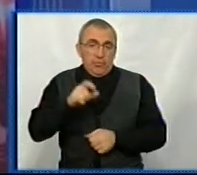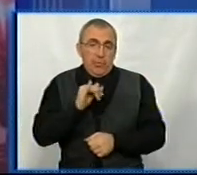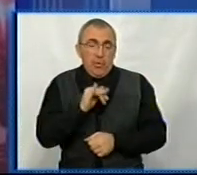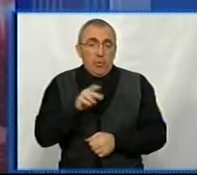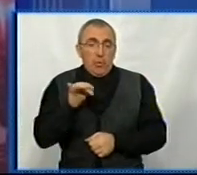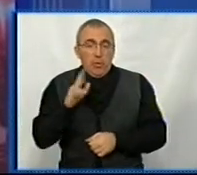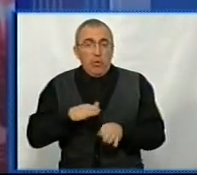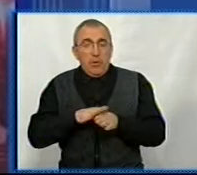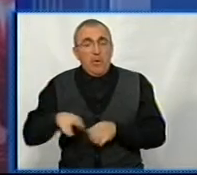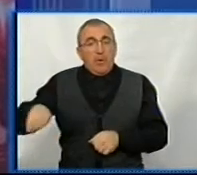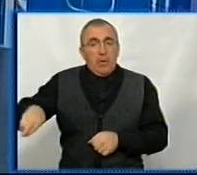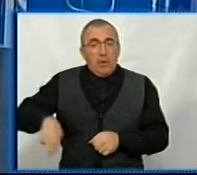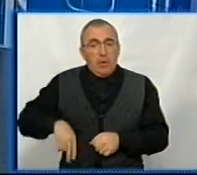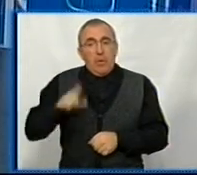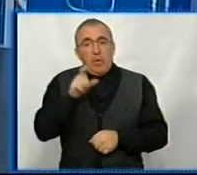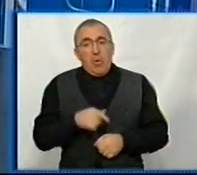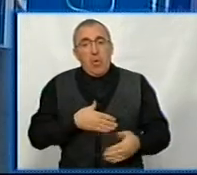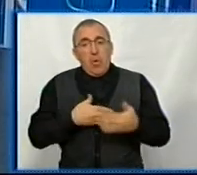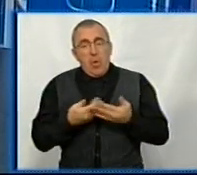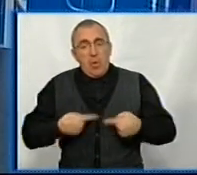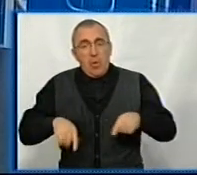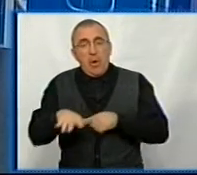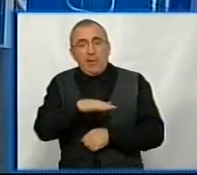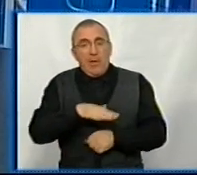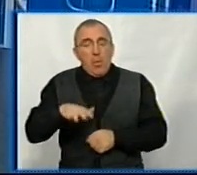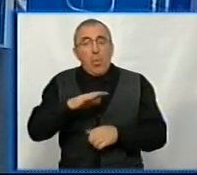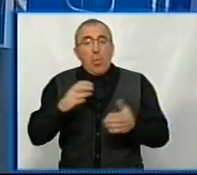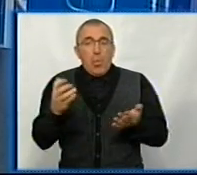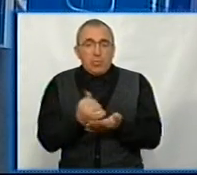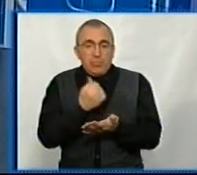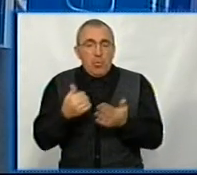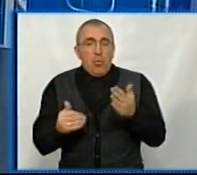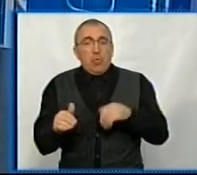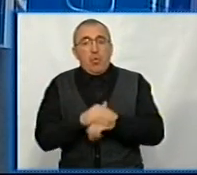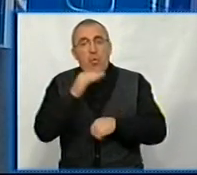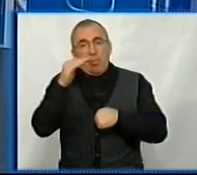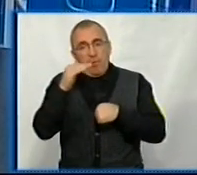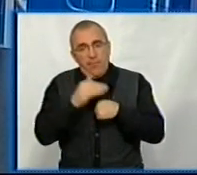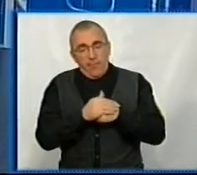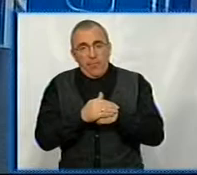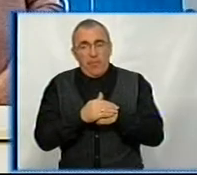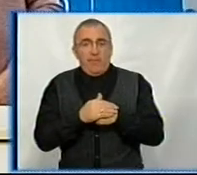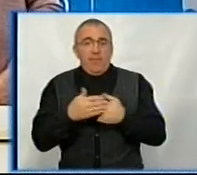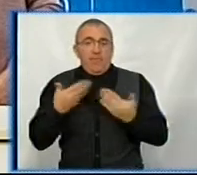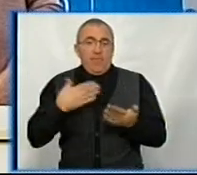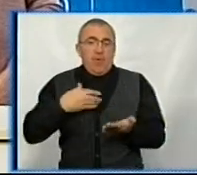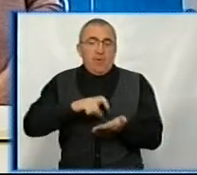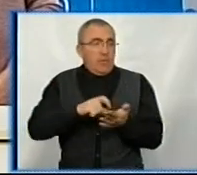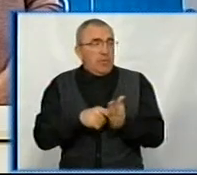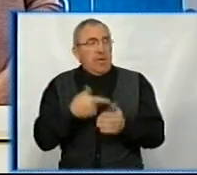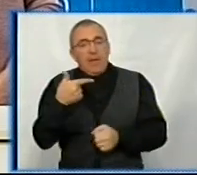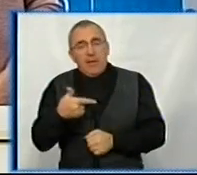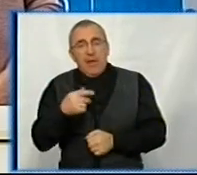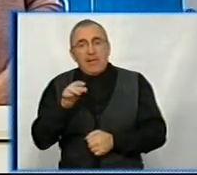Дуднік, виконавчою директоркою громадської організації «Територія успіху». Добрий вечір, вітаю. У нашій студії.